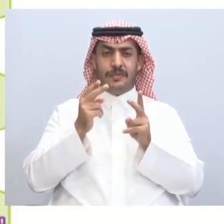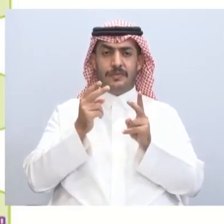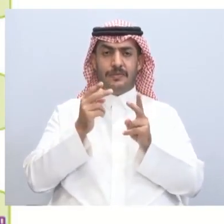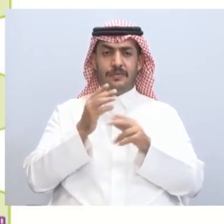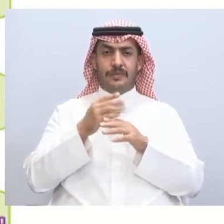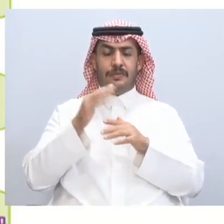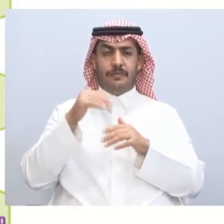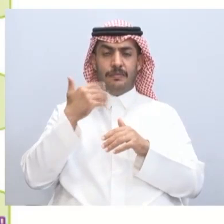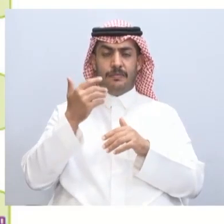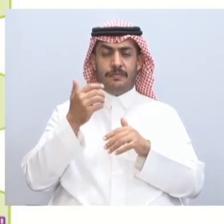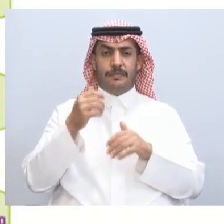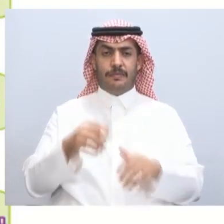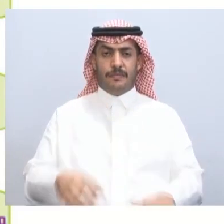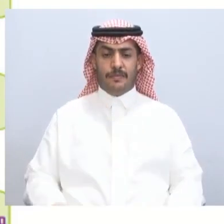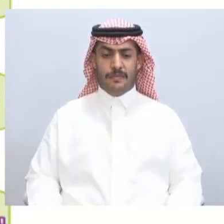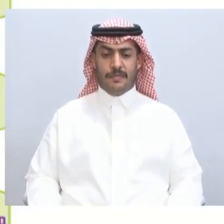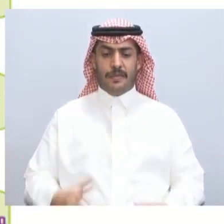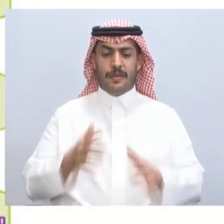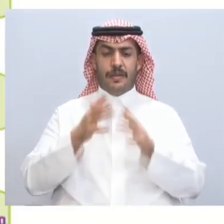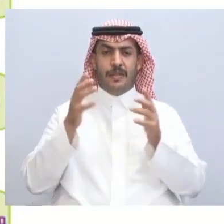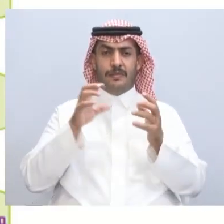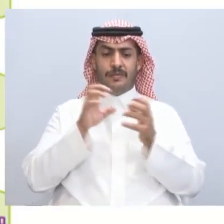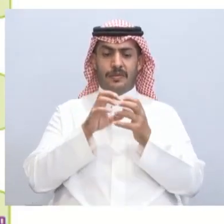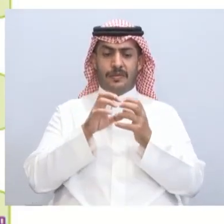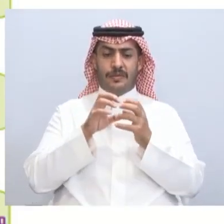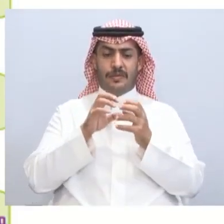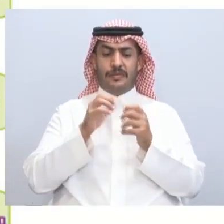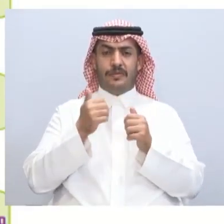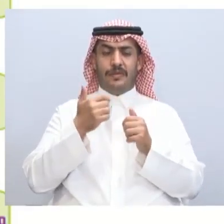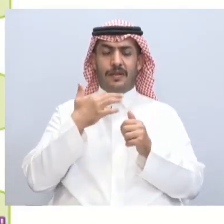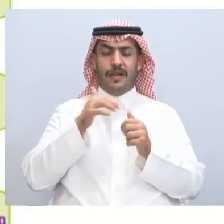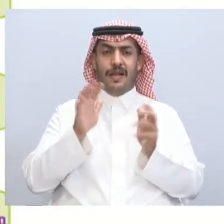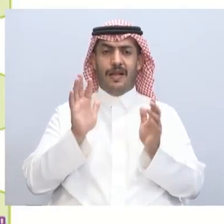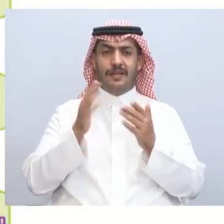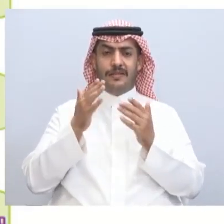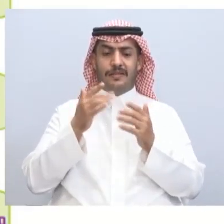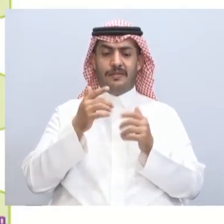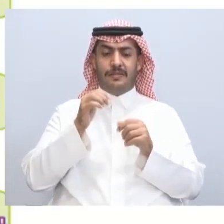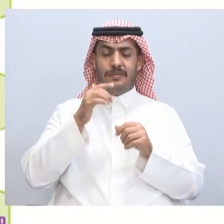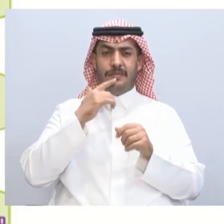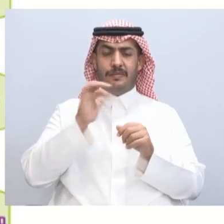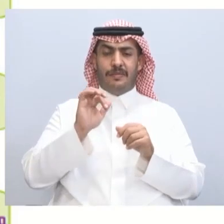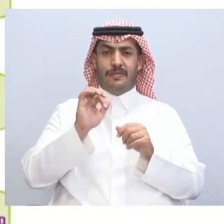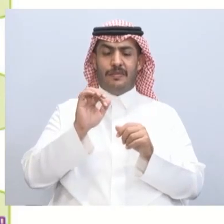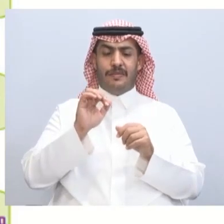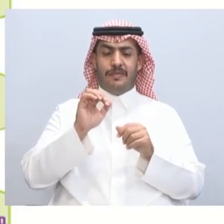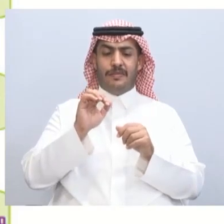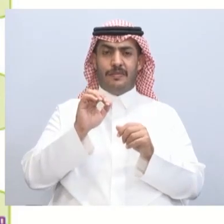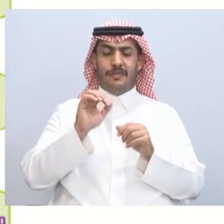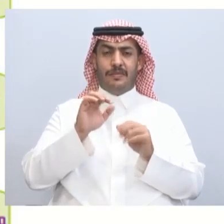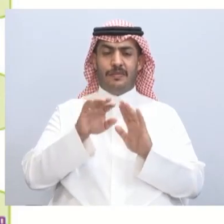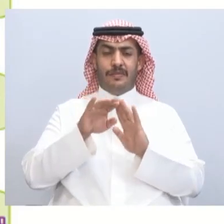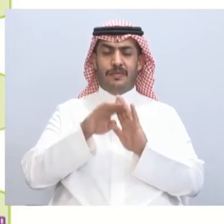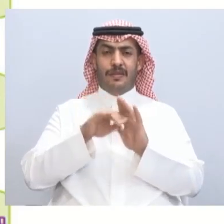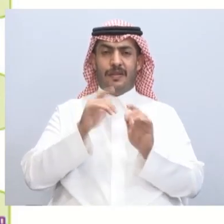ماذا ينتج عن كثره الجدال والاعتراض على الاشياء تبدو في